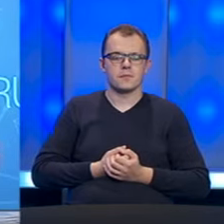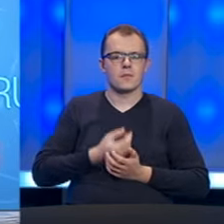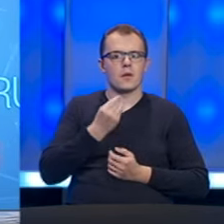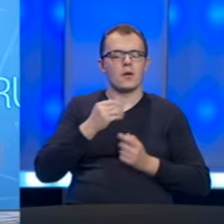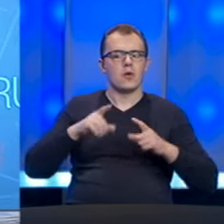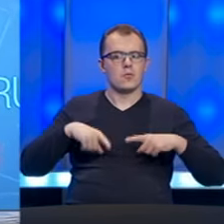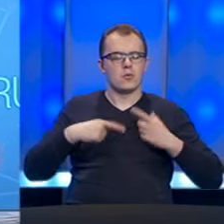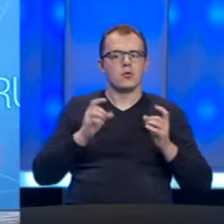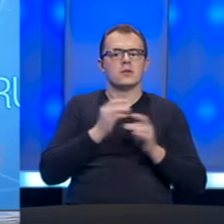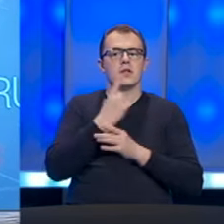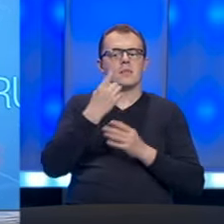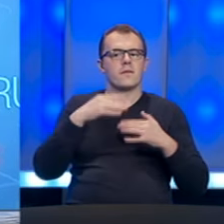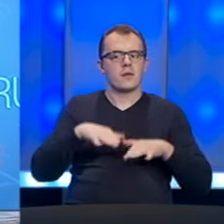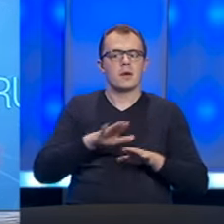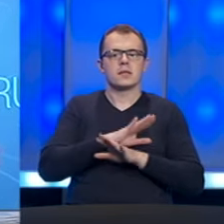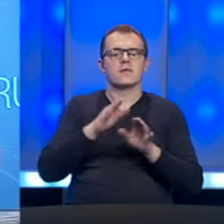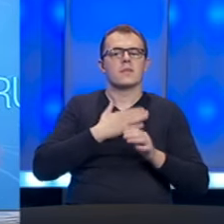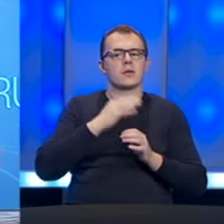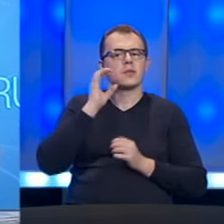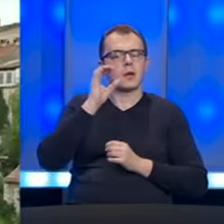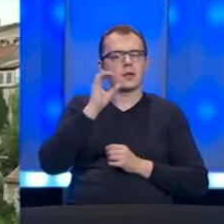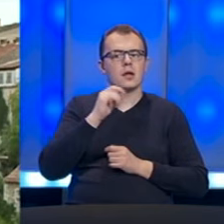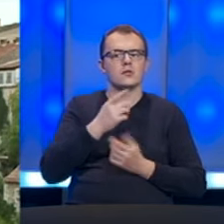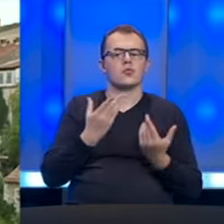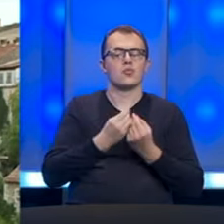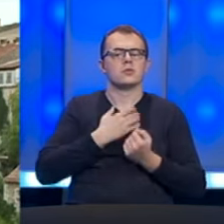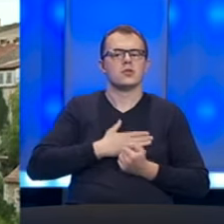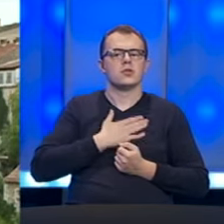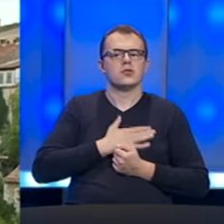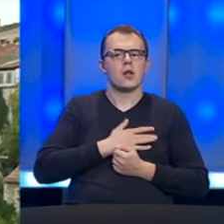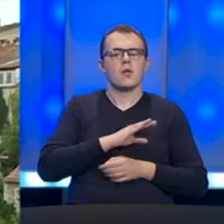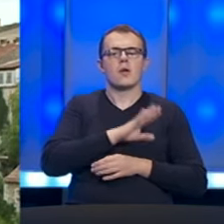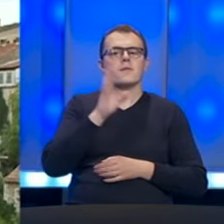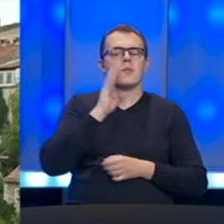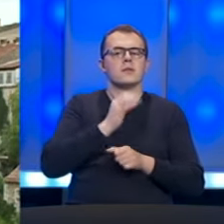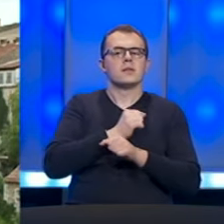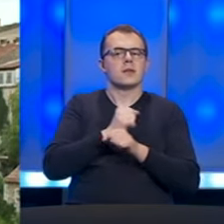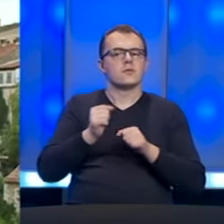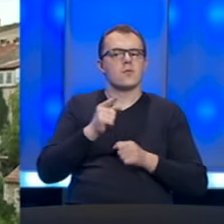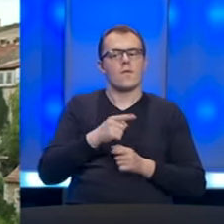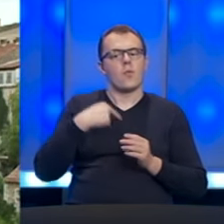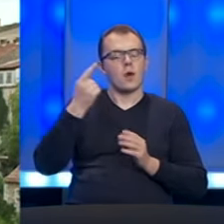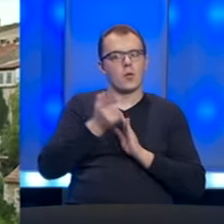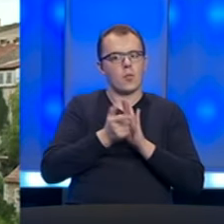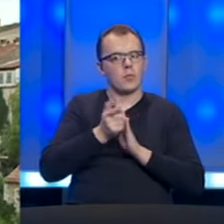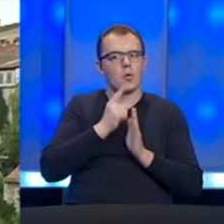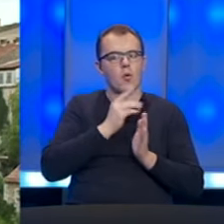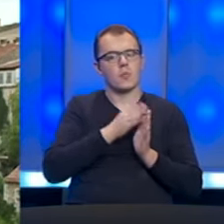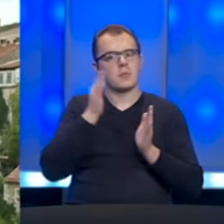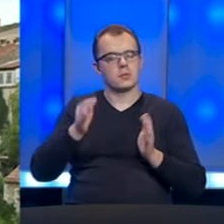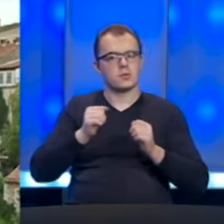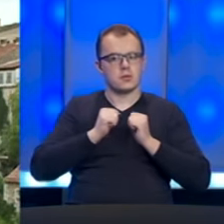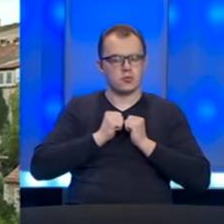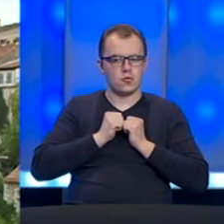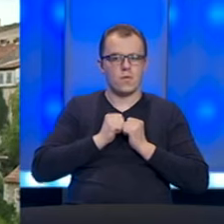Dobro jutro i sretan 1. maj svim našim gledaocima, uz želju da svi Bosanci i Hercegovci u narednom periodu koji nam predstoji